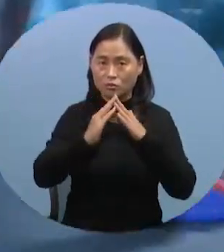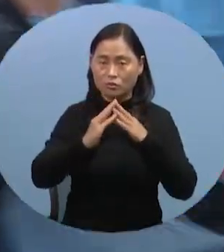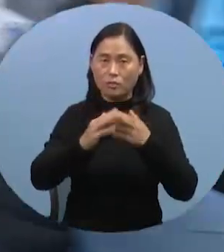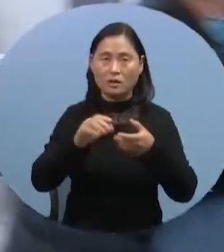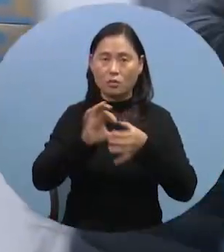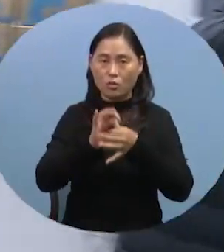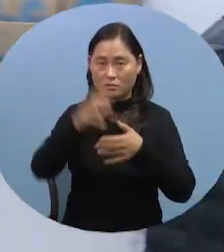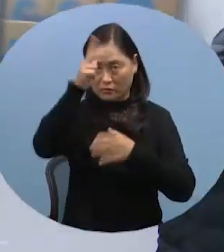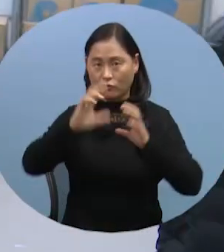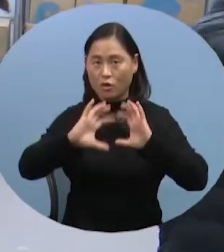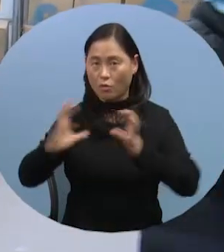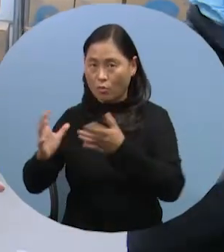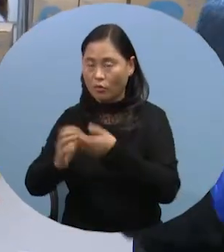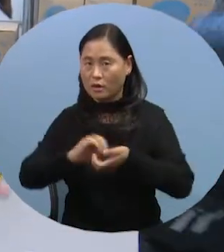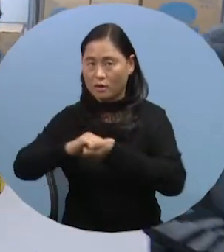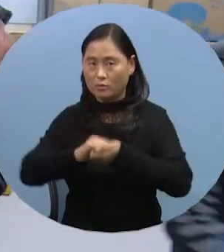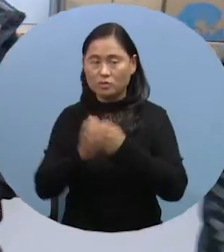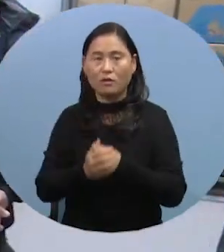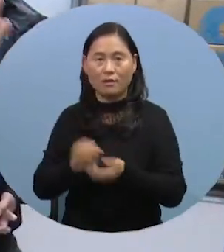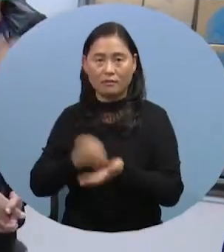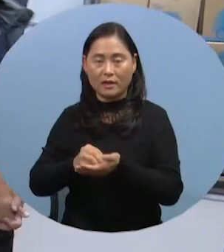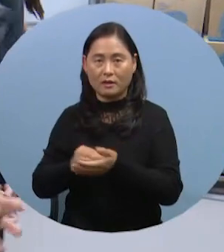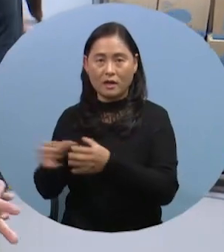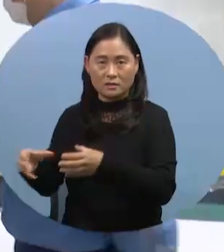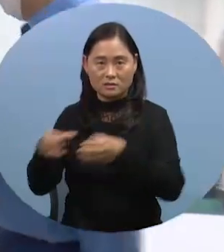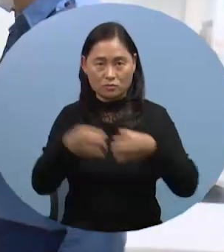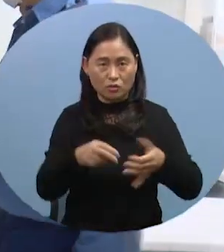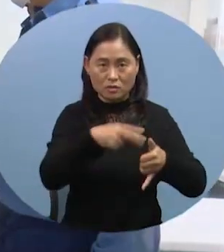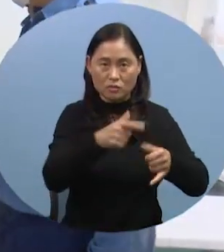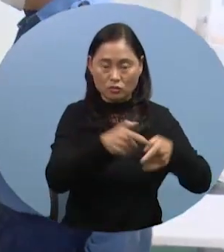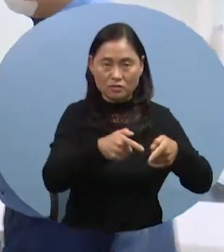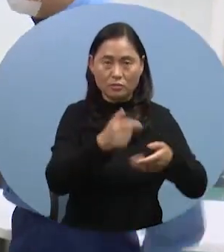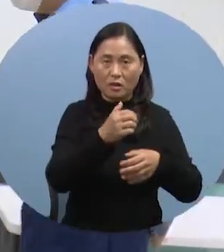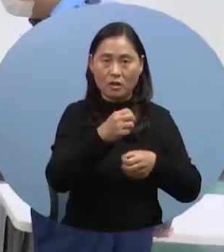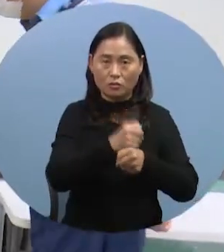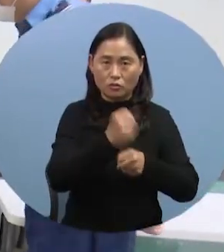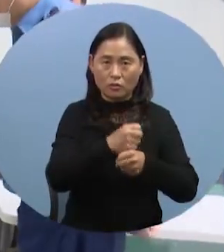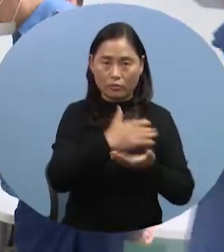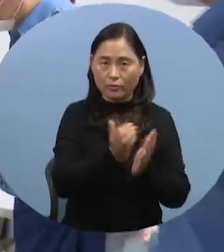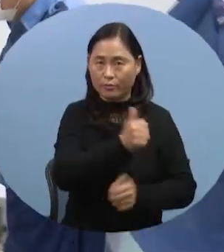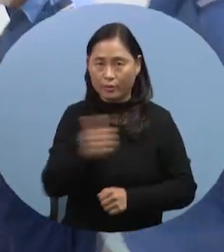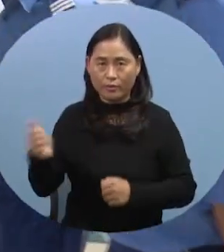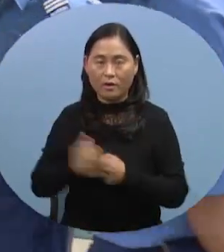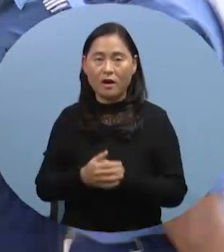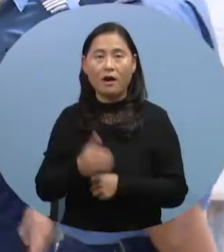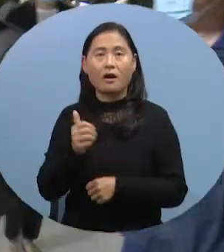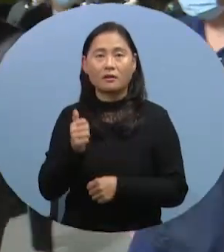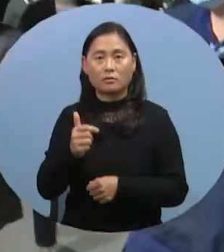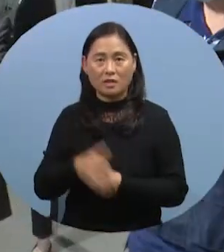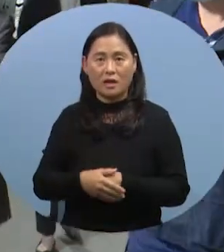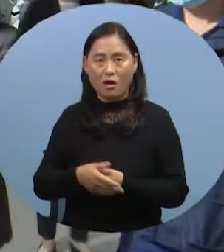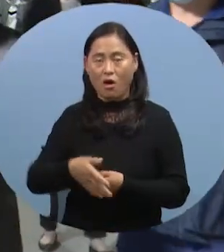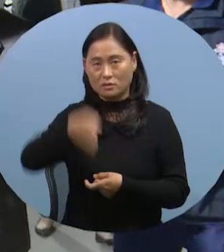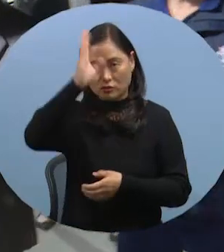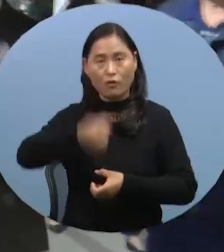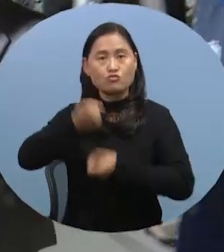作，确保接送密切接触者往检疫中心嘅工作运作畅顺。张建宗亦都感谢驻守检疫中心嘅消防处同